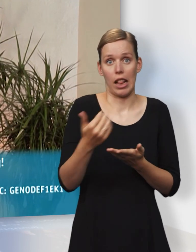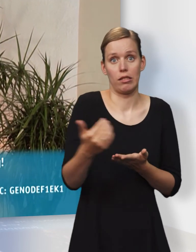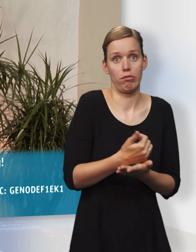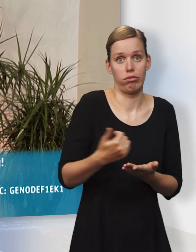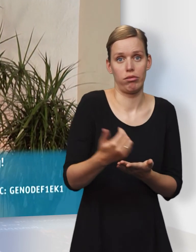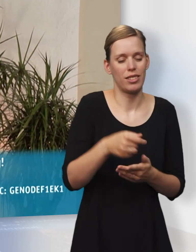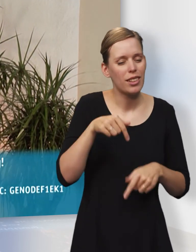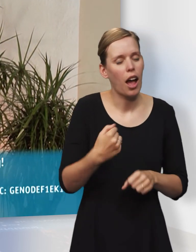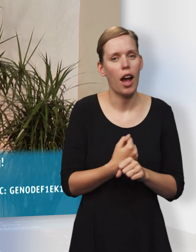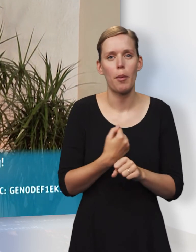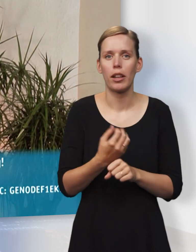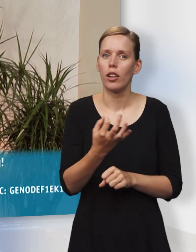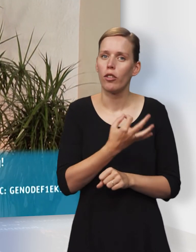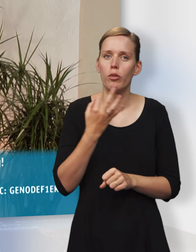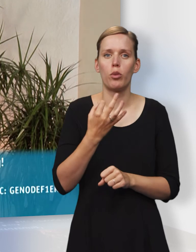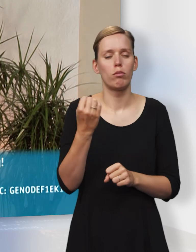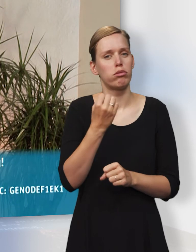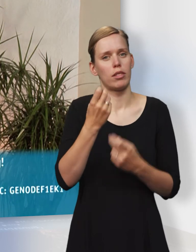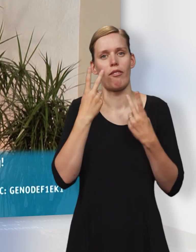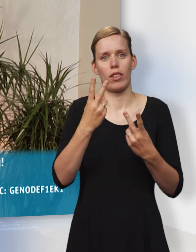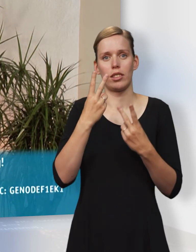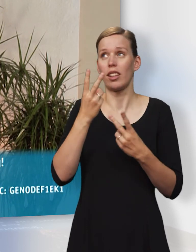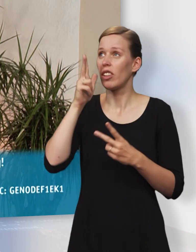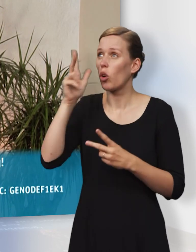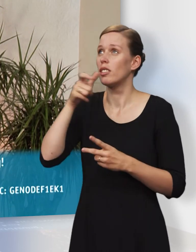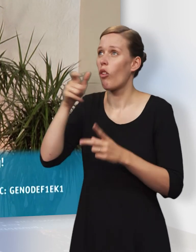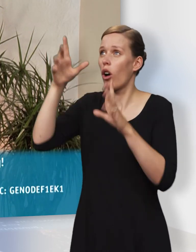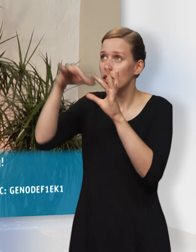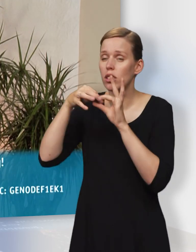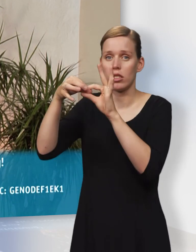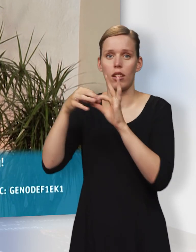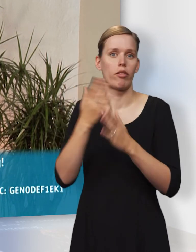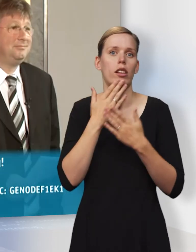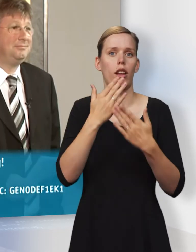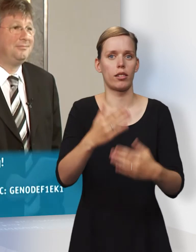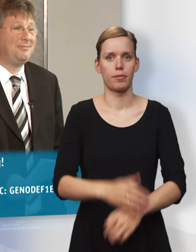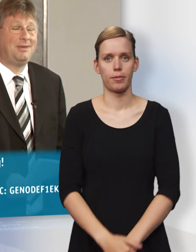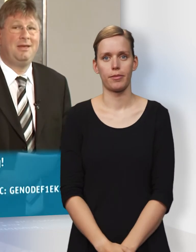ist diese Arbeit am Wort Gottes und mit dem Wort Gottes sehr wichtig. Danke dafür.